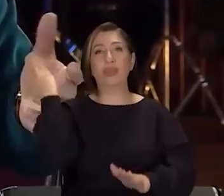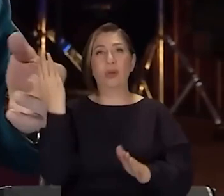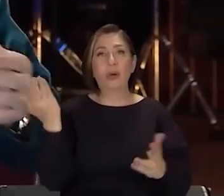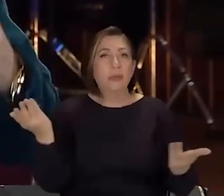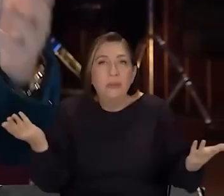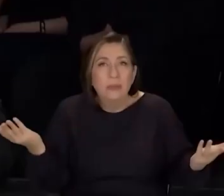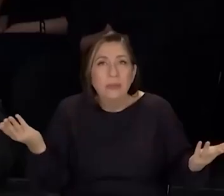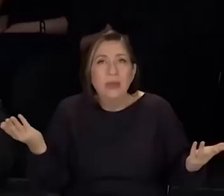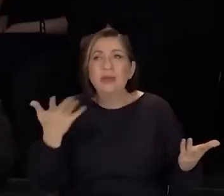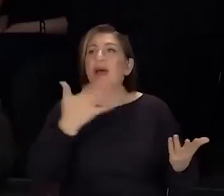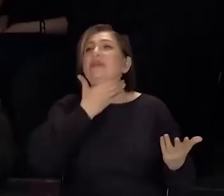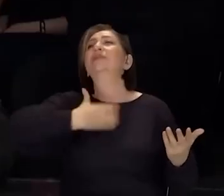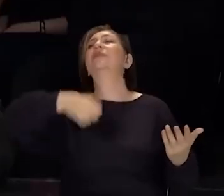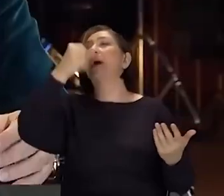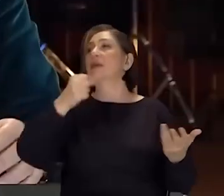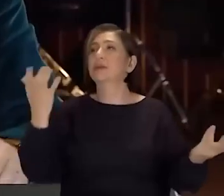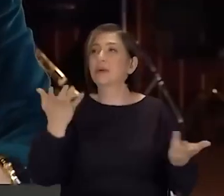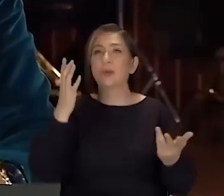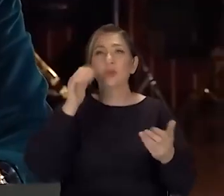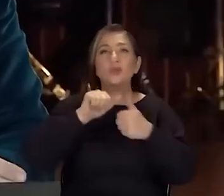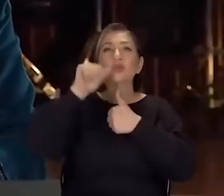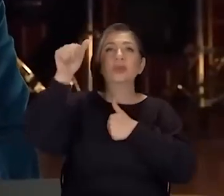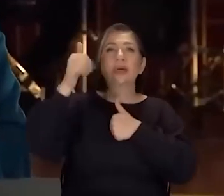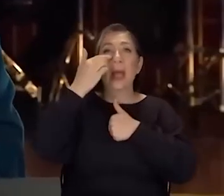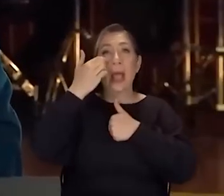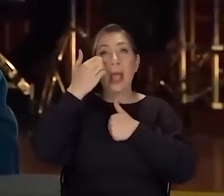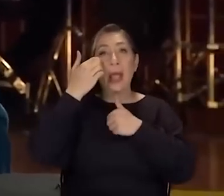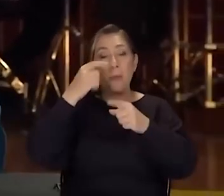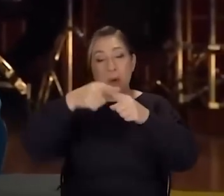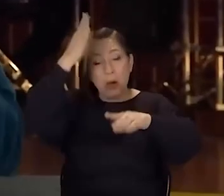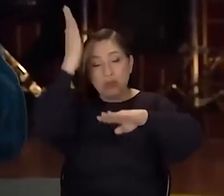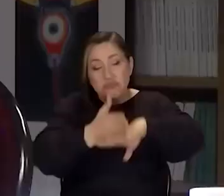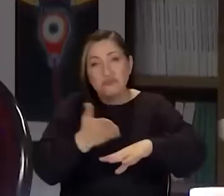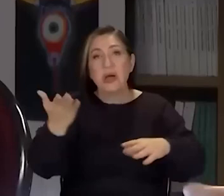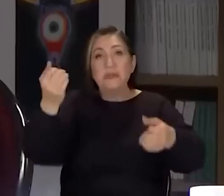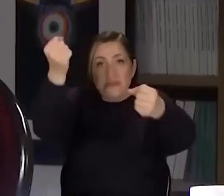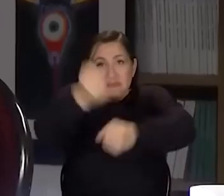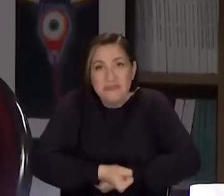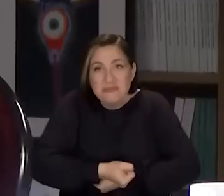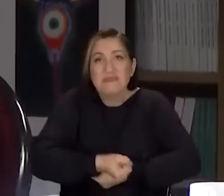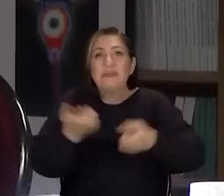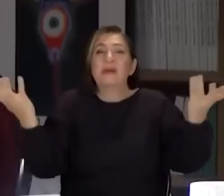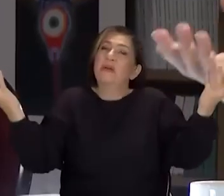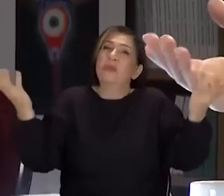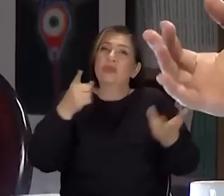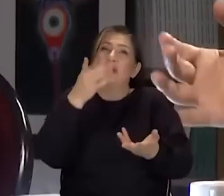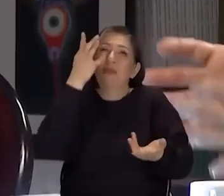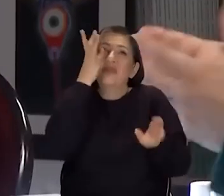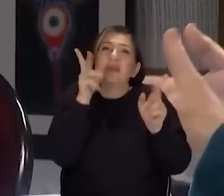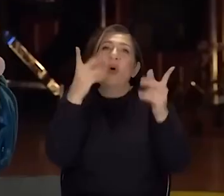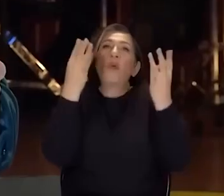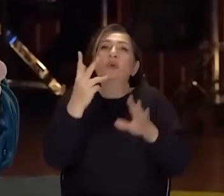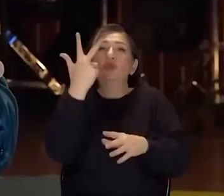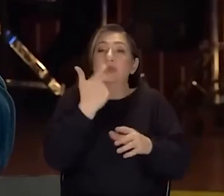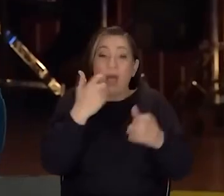Yani ya intihar edin ya şeyler gibi Uzak Doğu'da olduğu gibi parmağınızı mı kesiyorsunuz? Harakiri mi yapıyorsunuz? Yani bu kadar salaklık olur mu?